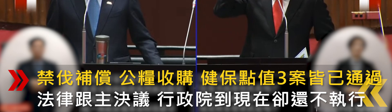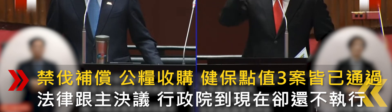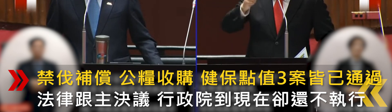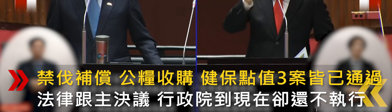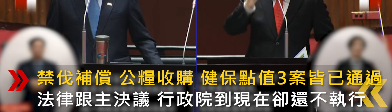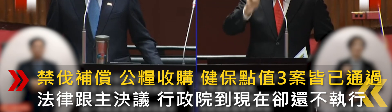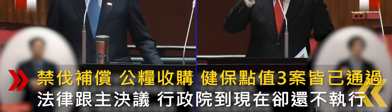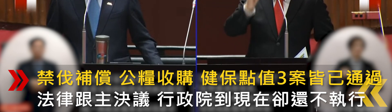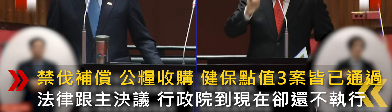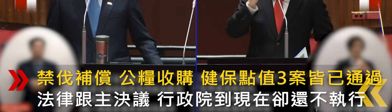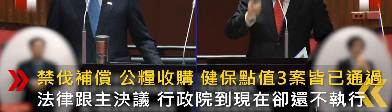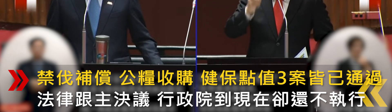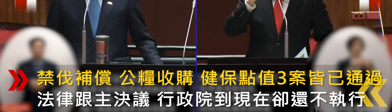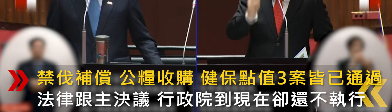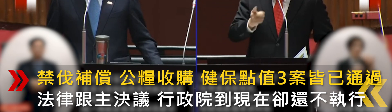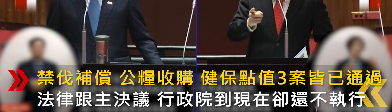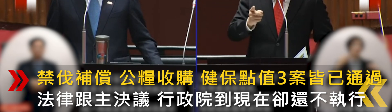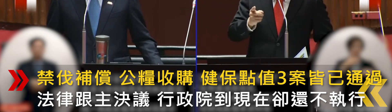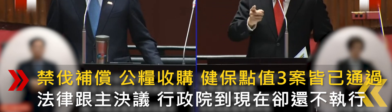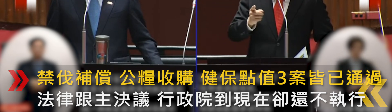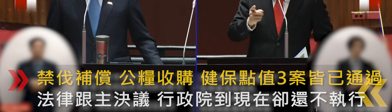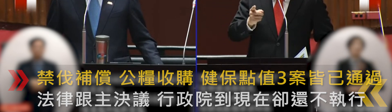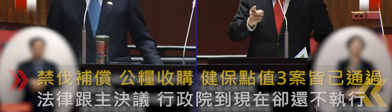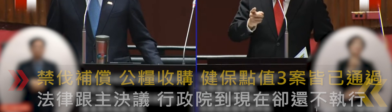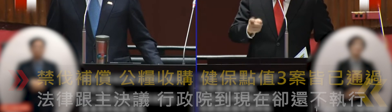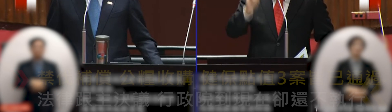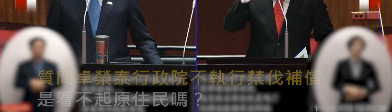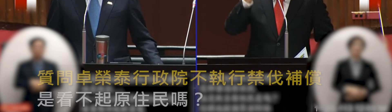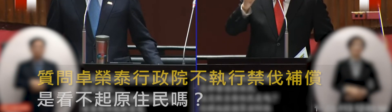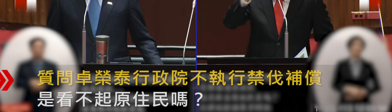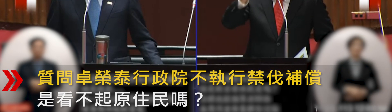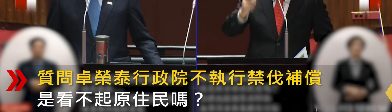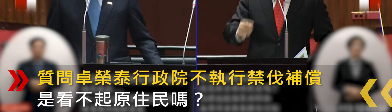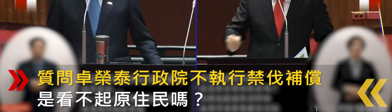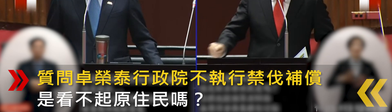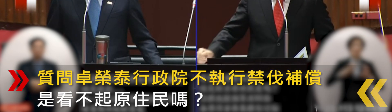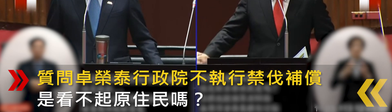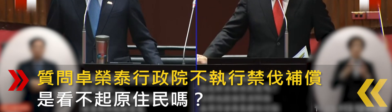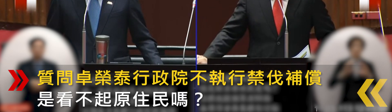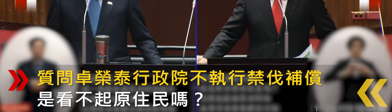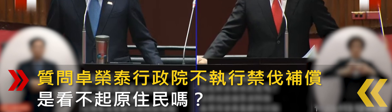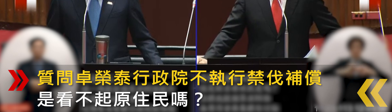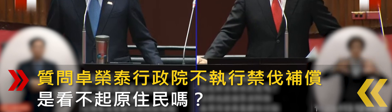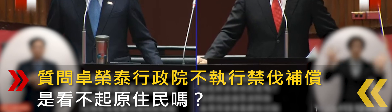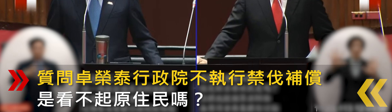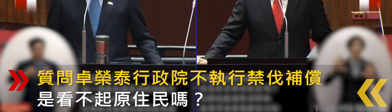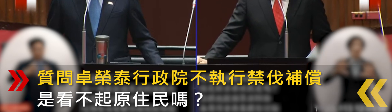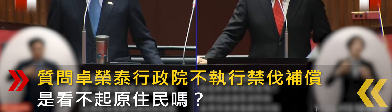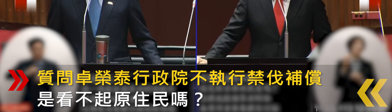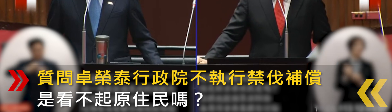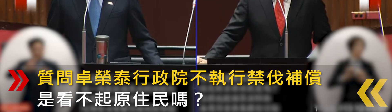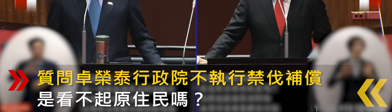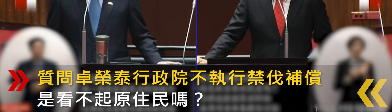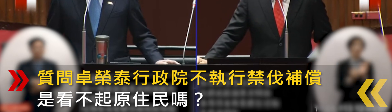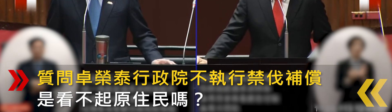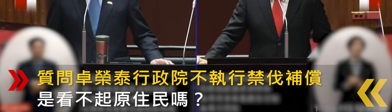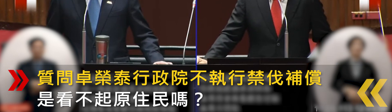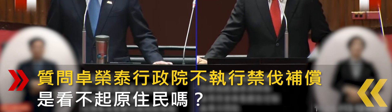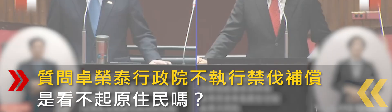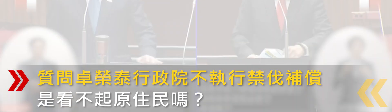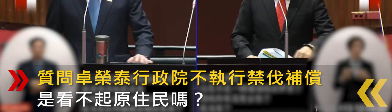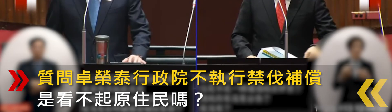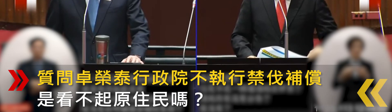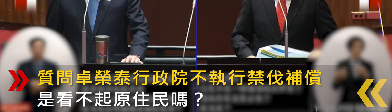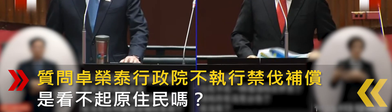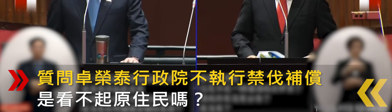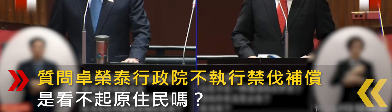一个通过的法律案？总统府有没有公告？有没有？ 总统府有公告。 好，然后你不执